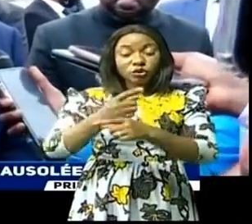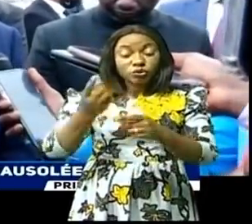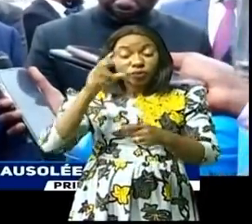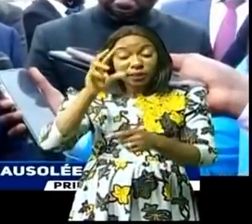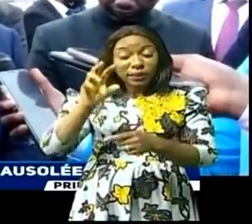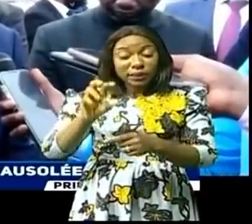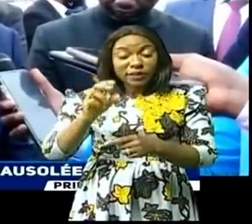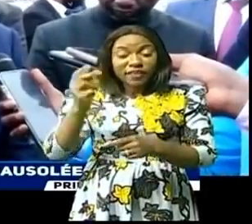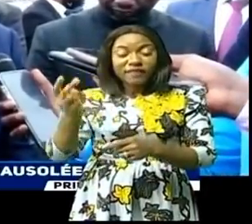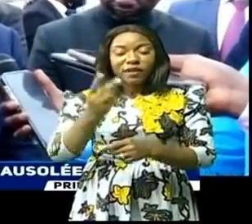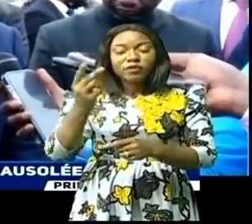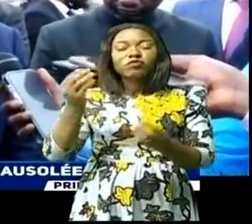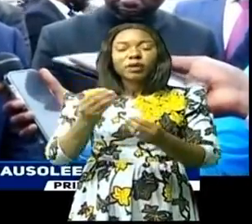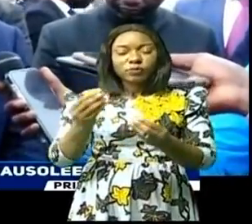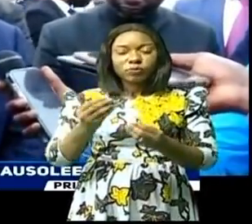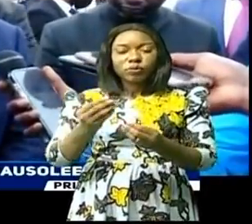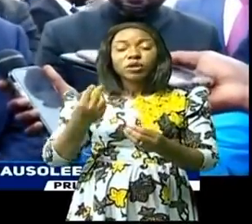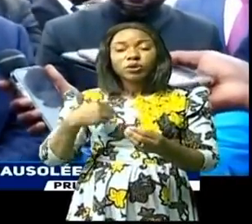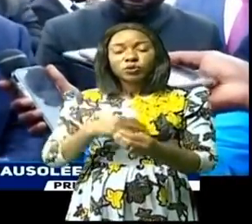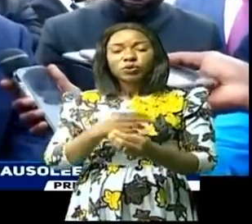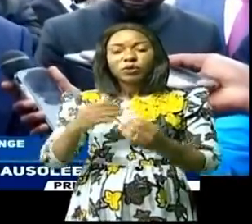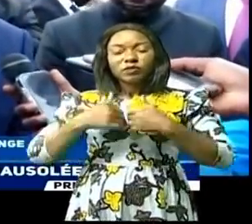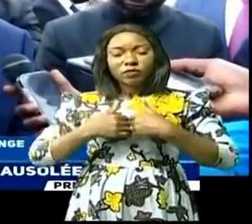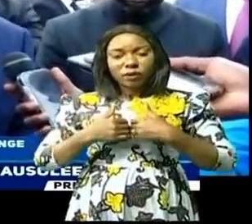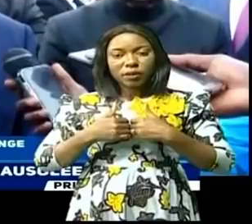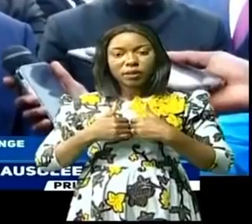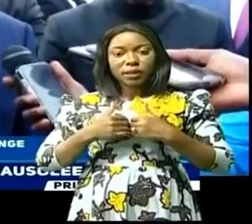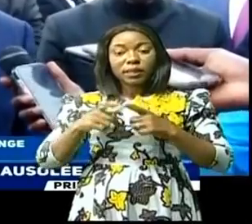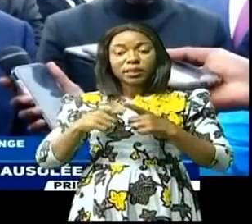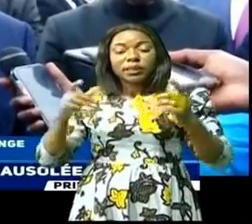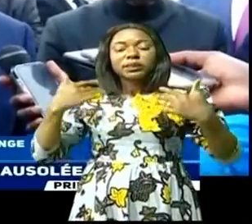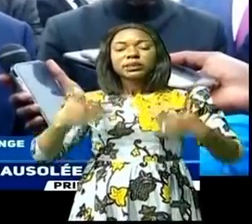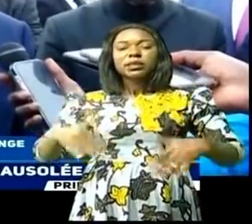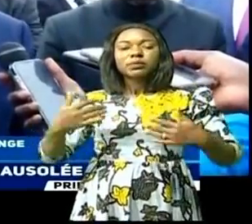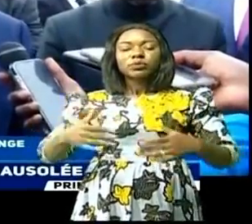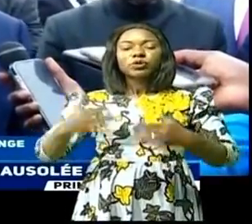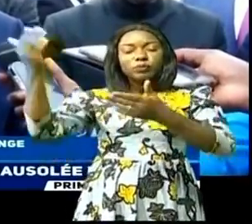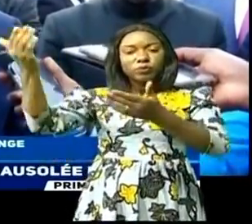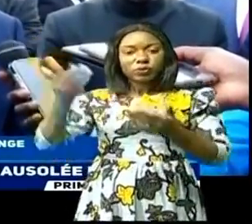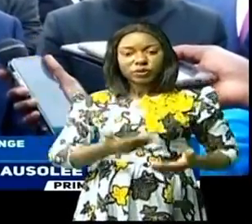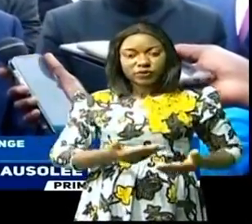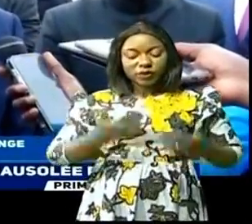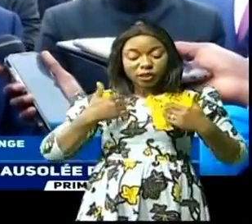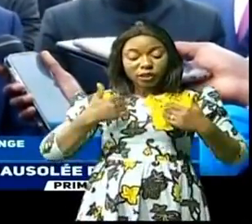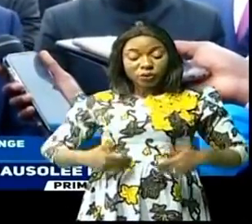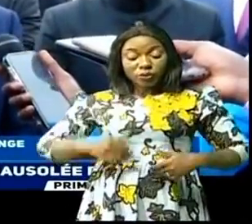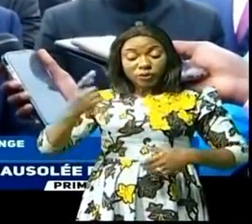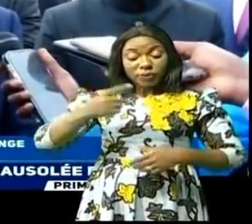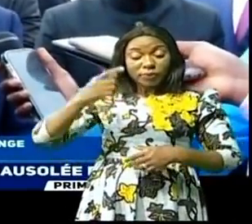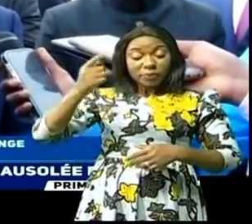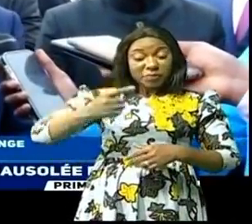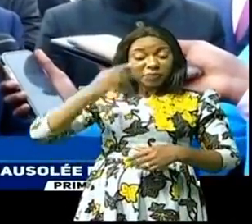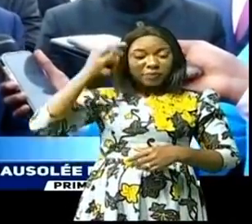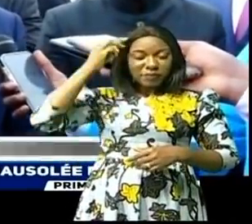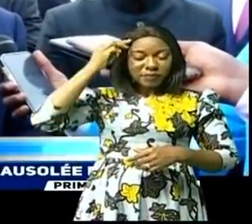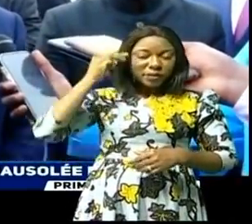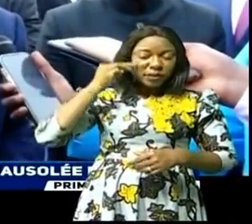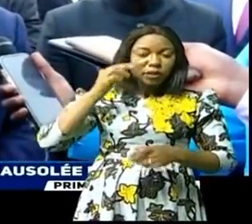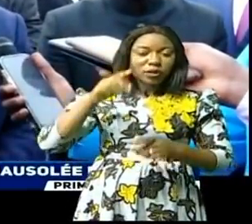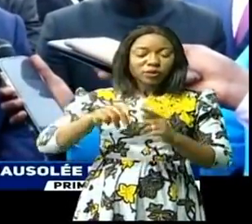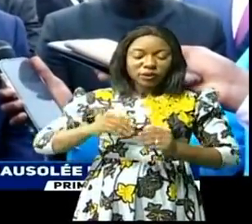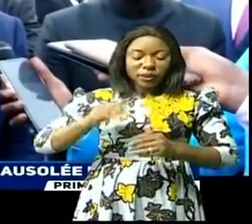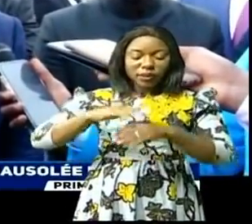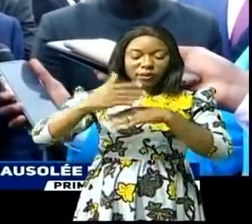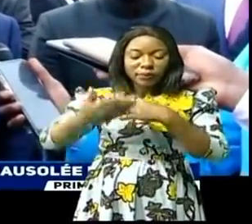objectif. C'est un site évolutif. Nous allons d'abord avoir, bien sûr, cette grande cérémonie pour recevoir notre premier ministre. Et puis par la